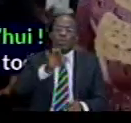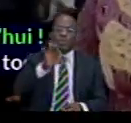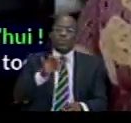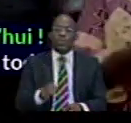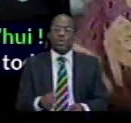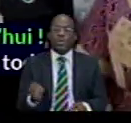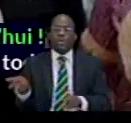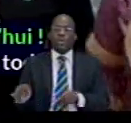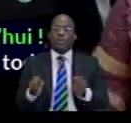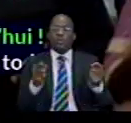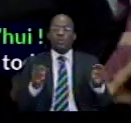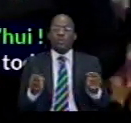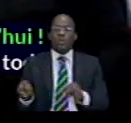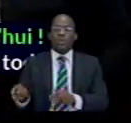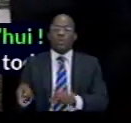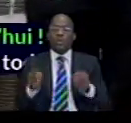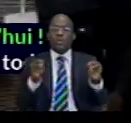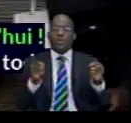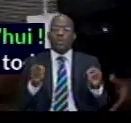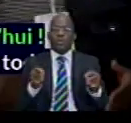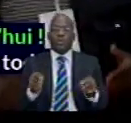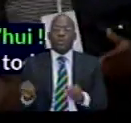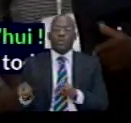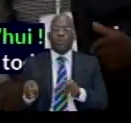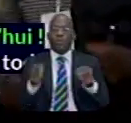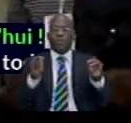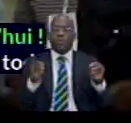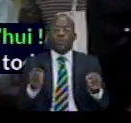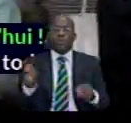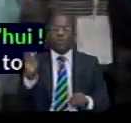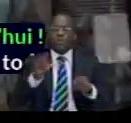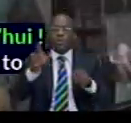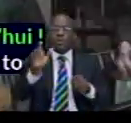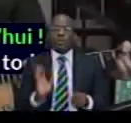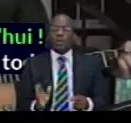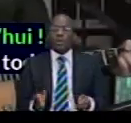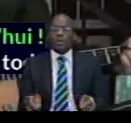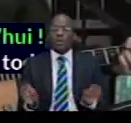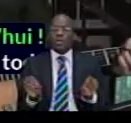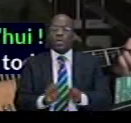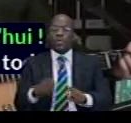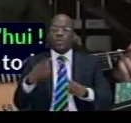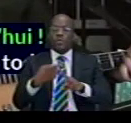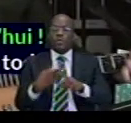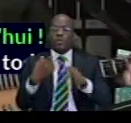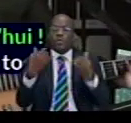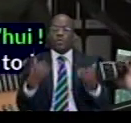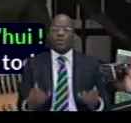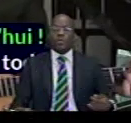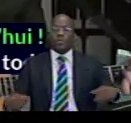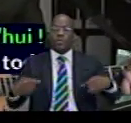Oh, agis, agis, agis, oh Dieu dès aujourd'hui.